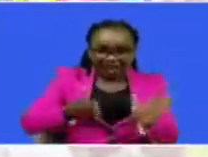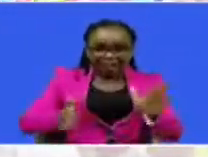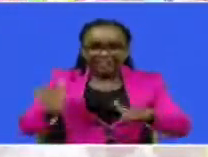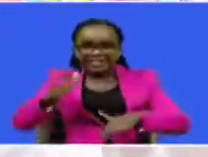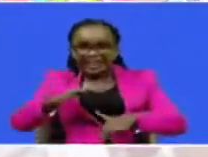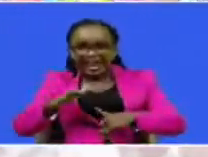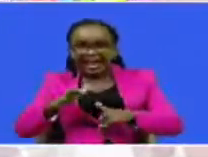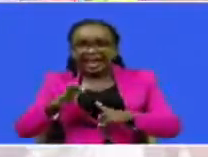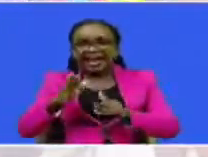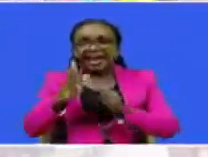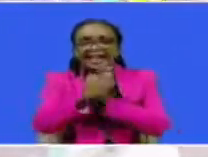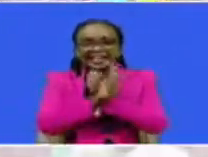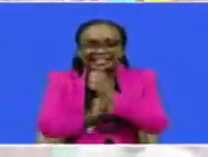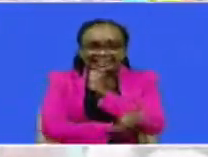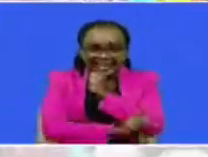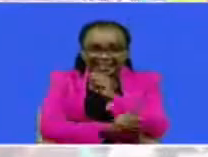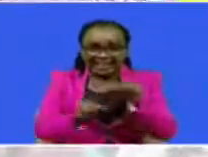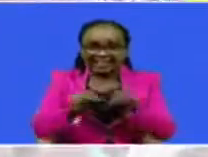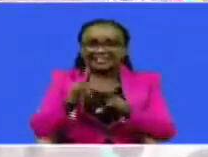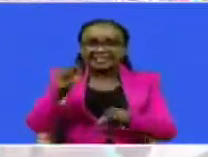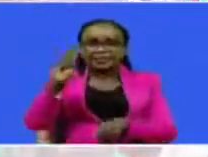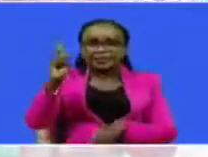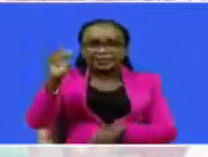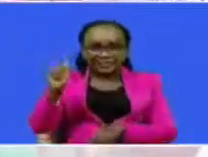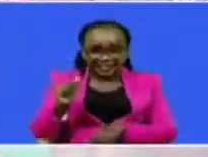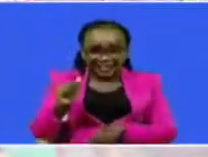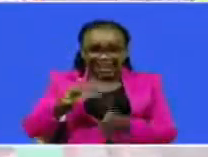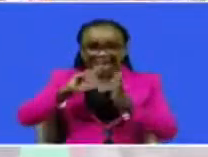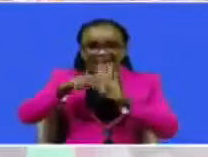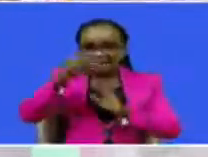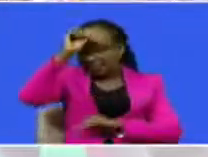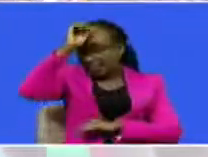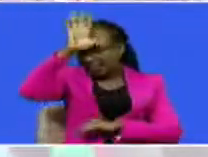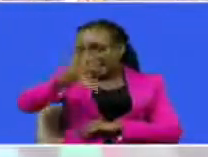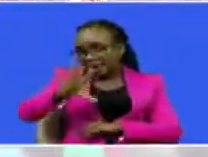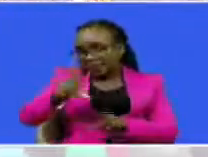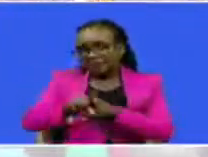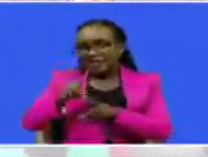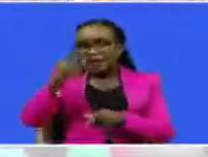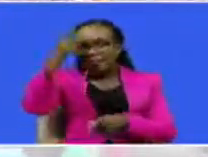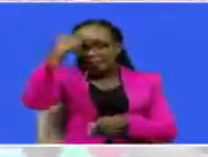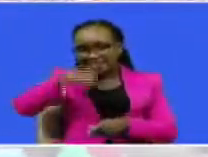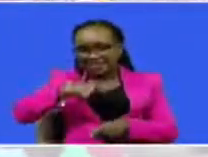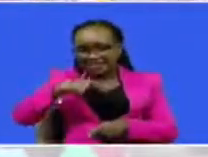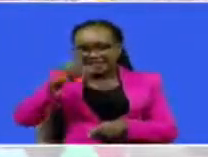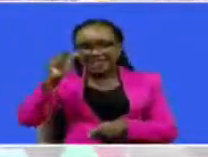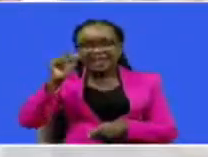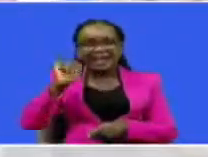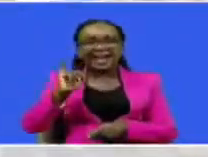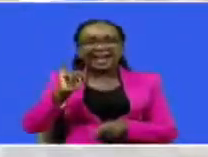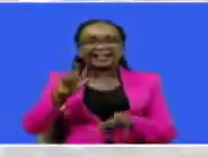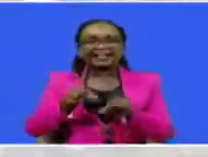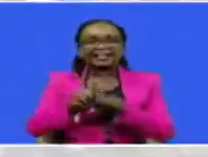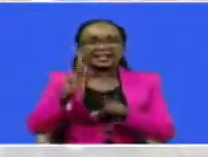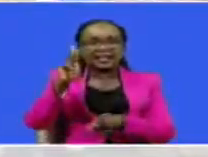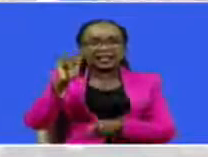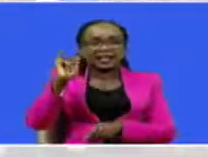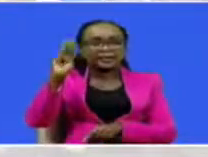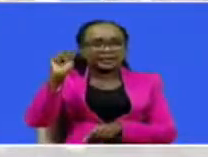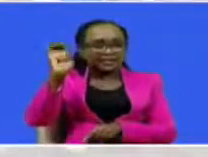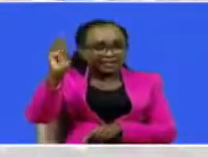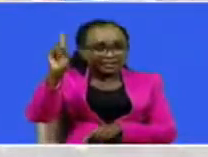Kirinyaga ya Kati na Ndia, na baadaye kaunti ya Kiambu katika maeneo ya Thika, Lari na Kimende.